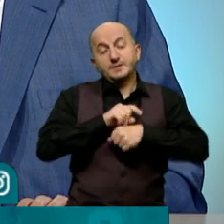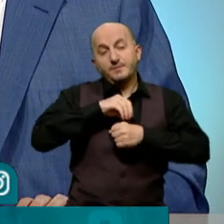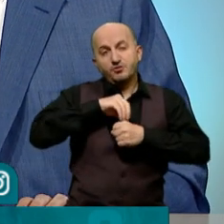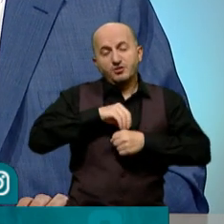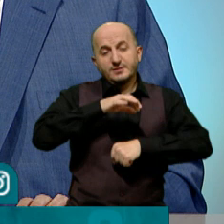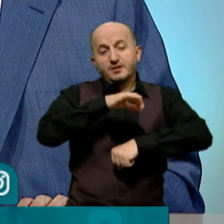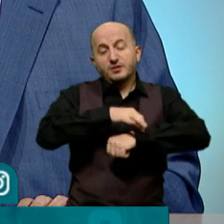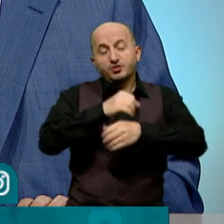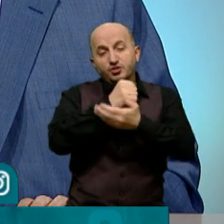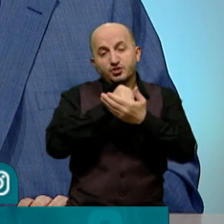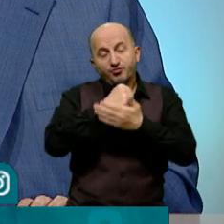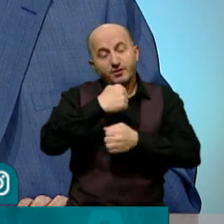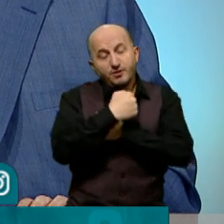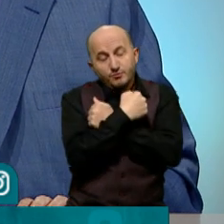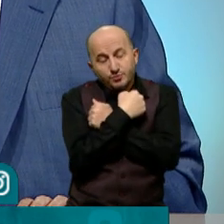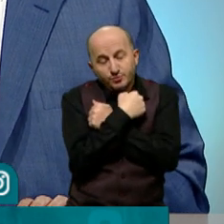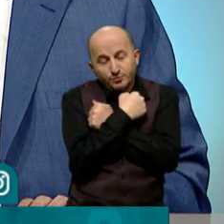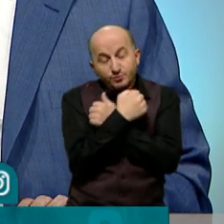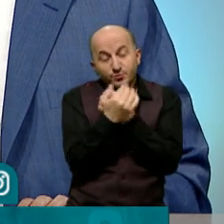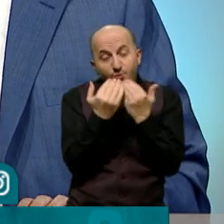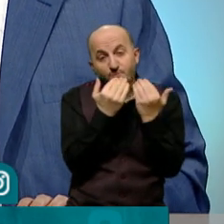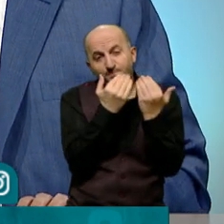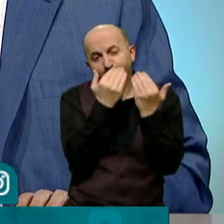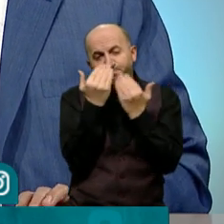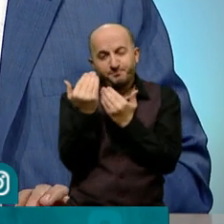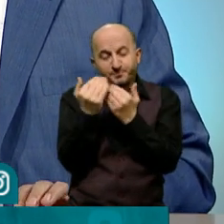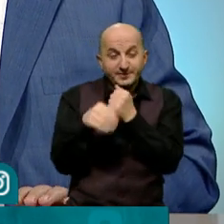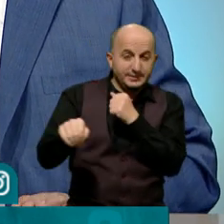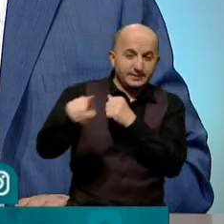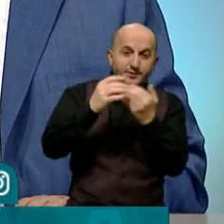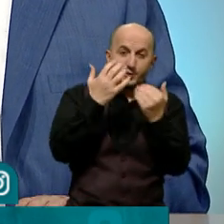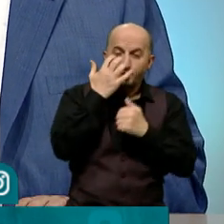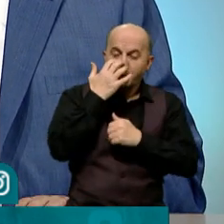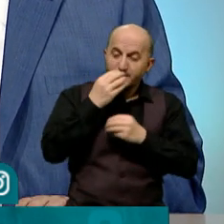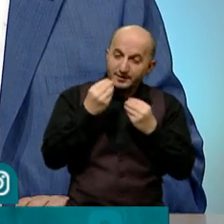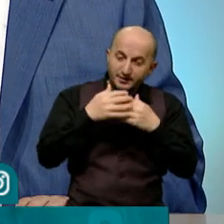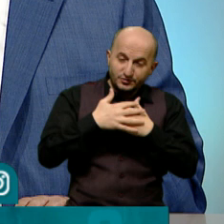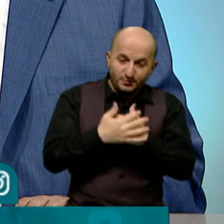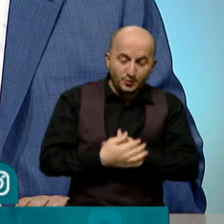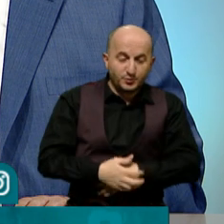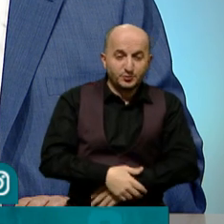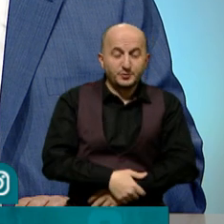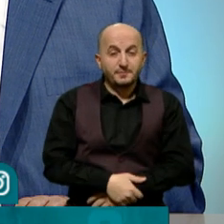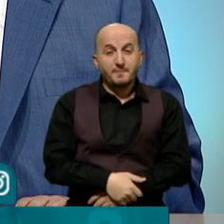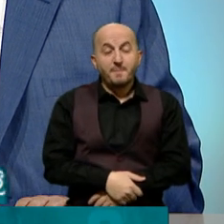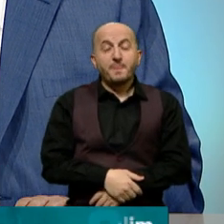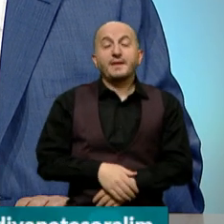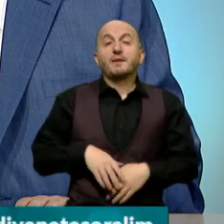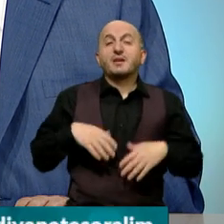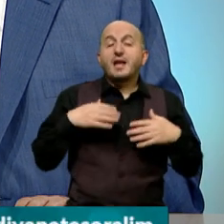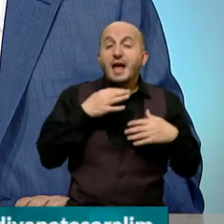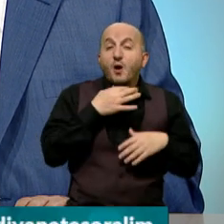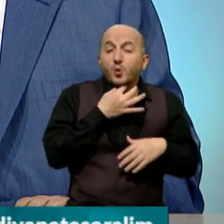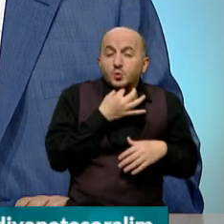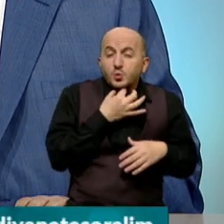hastalık şifaya kavuşur. Dua ederiz efendim sizin için. Sizden de dua bekleriz. Hayırlı akşamlar olsun. Yine bir özür sahibi